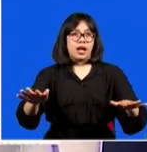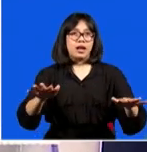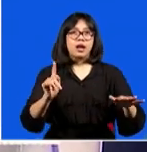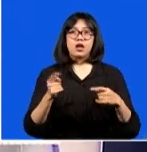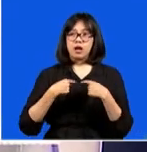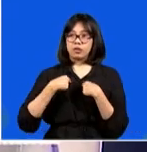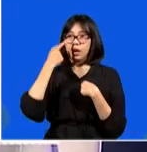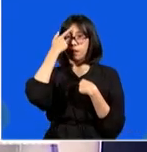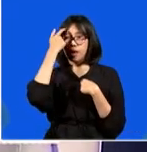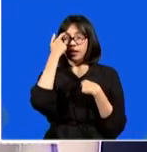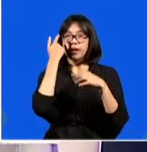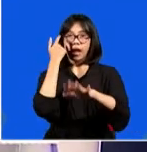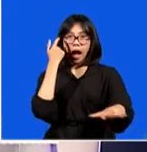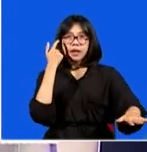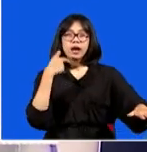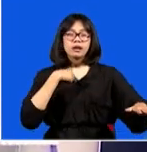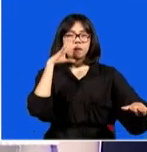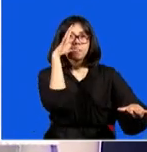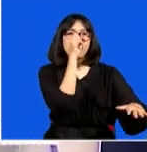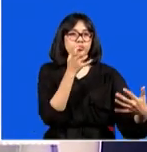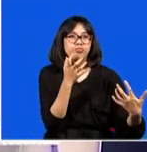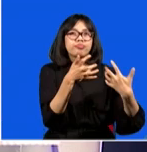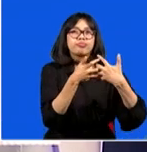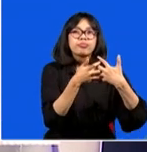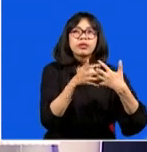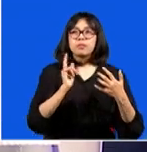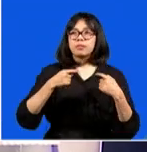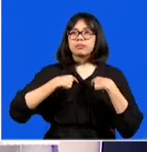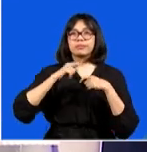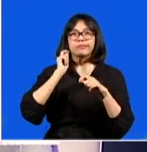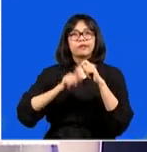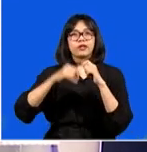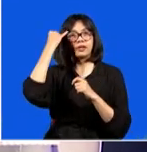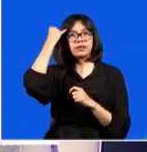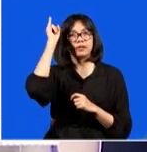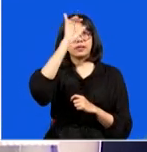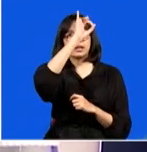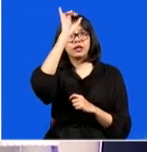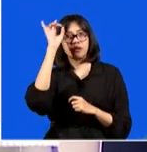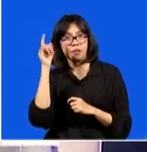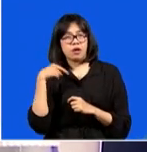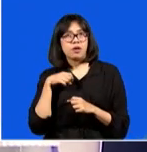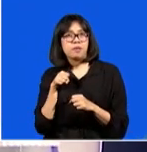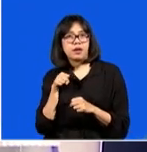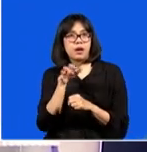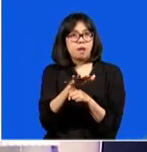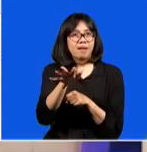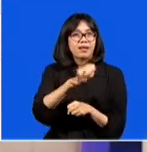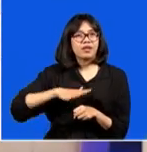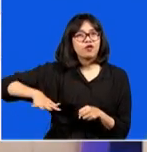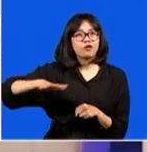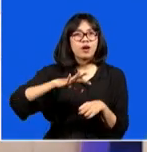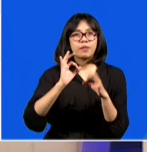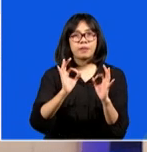terus belajar saya terus menciptakan inovasi-inovasi yang terbaru dan bagaimana saya berdampak untuk lingkungan pendidikan